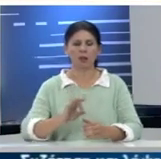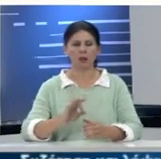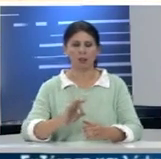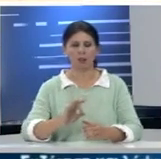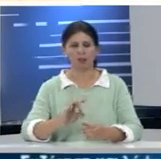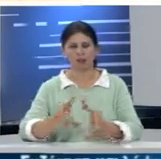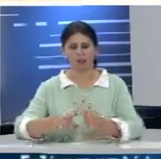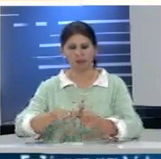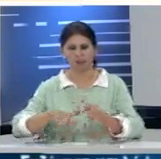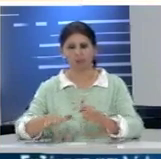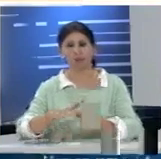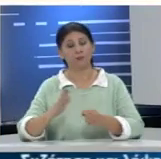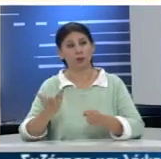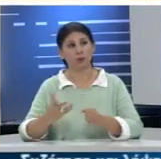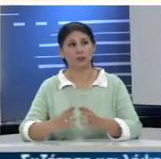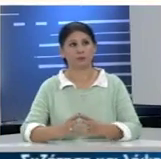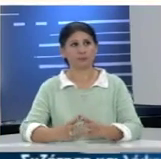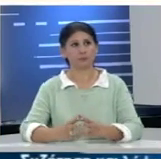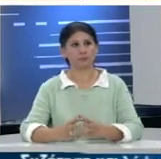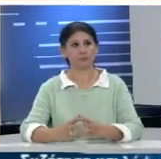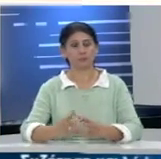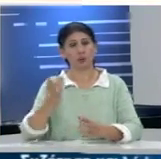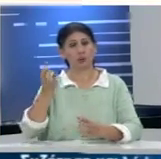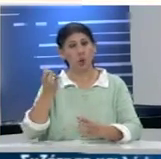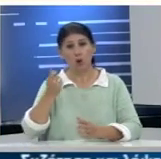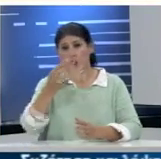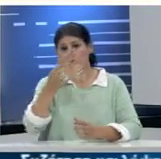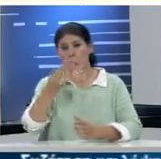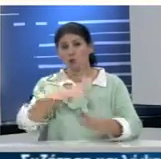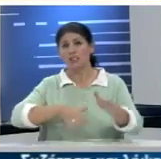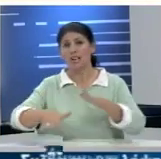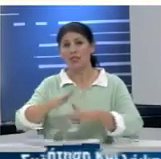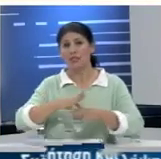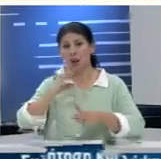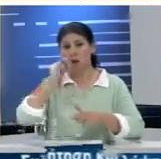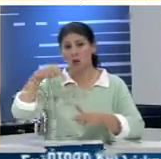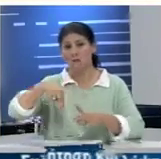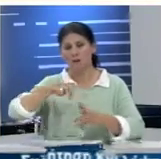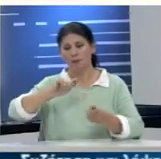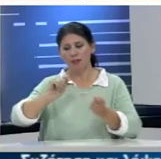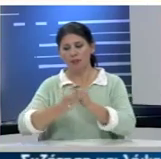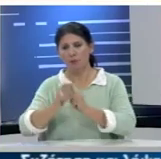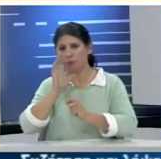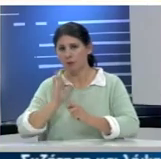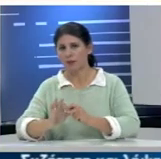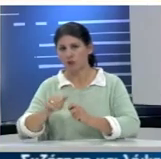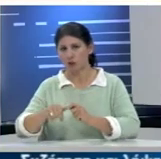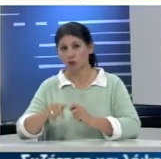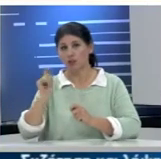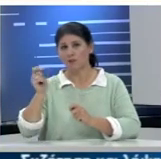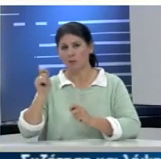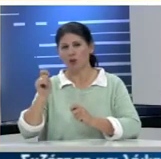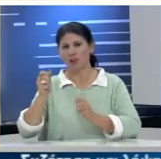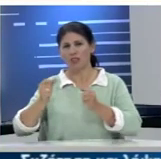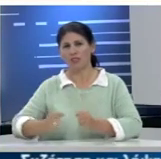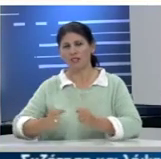θεμελιώθηκε, ότι το οικονομικό σκάνδαλο Νοβάρτης μετατρέπεται στην πραγματικότητα πια και σε ένα πολιτικό